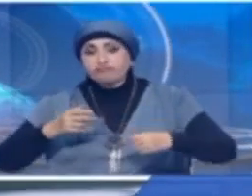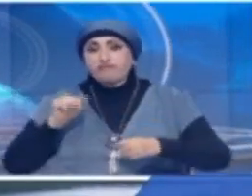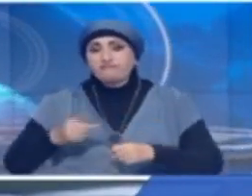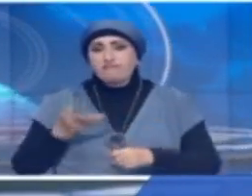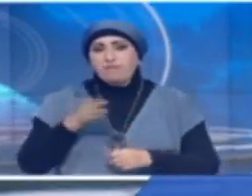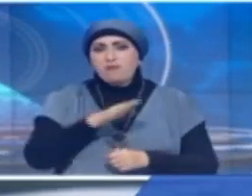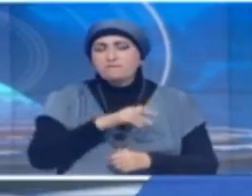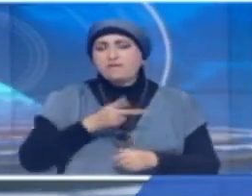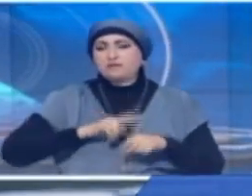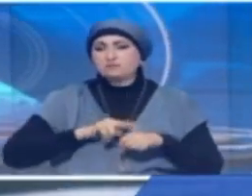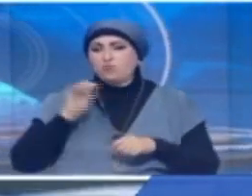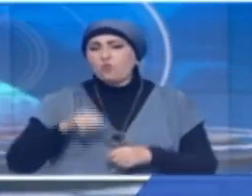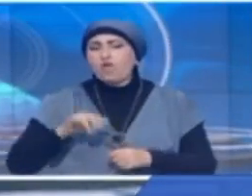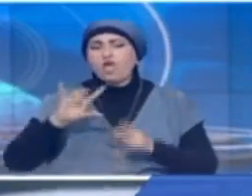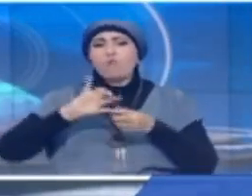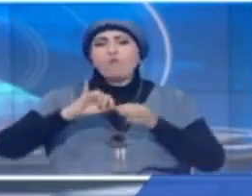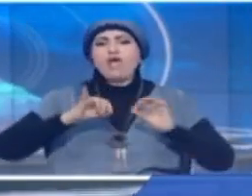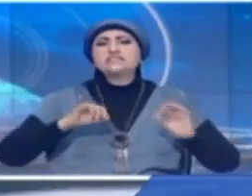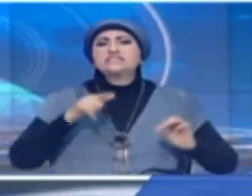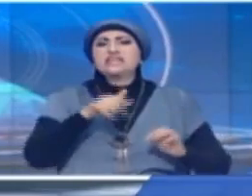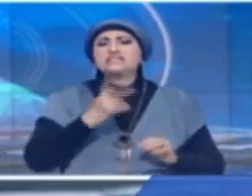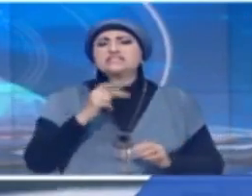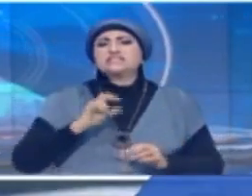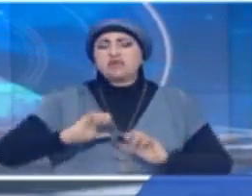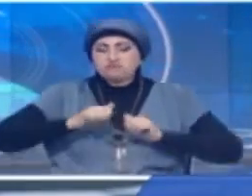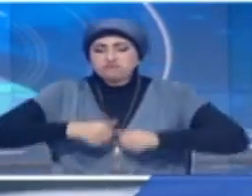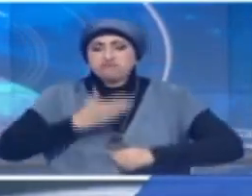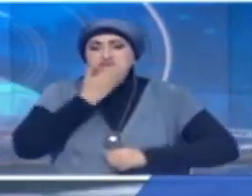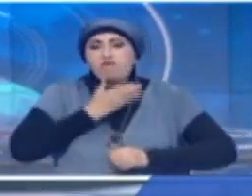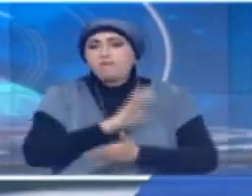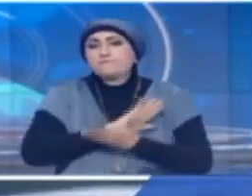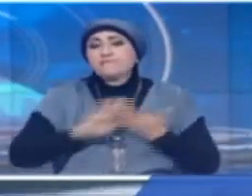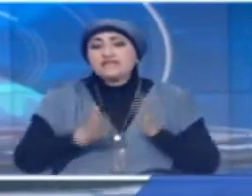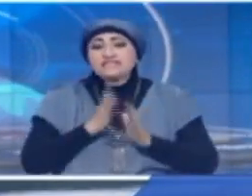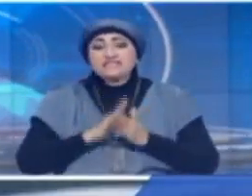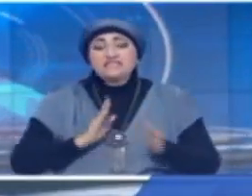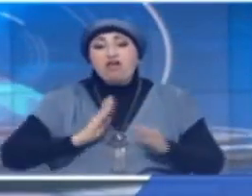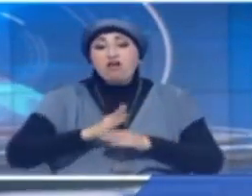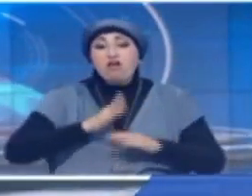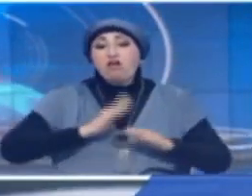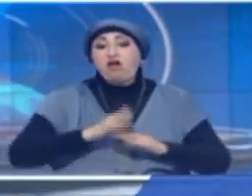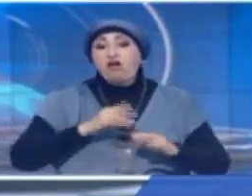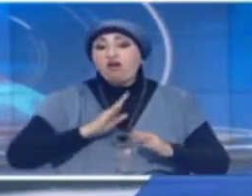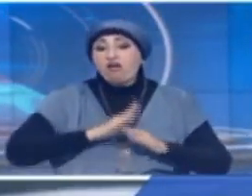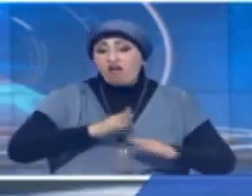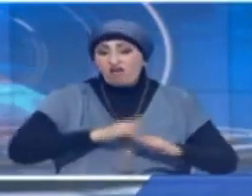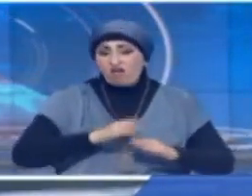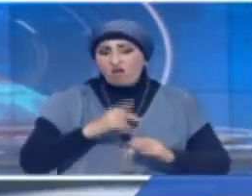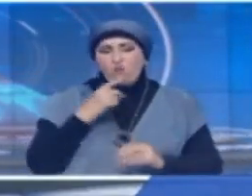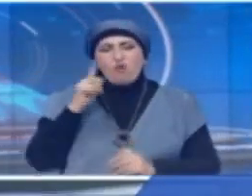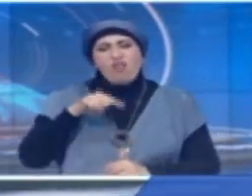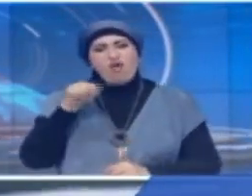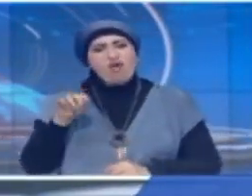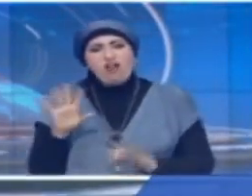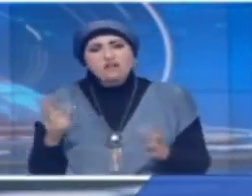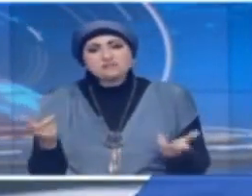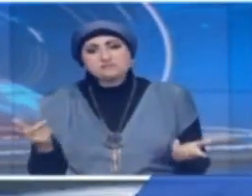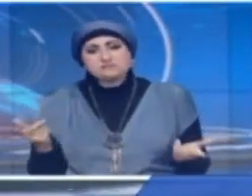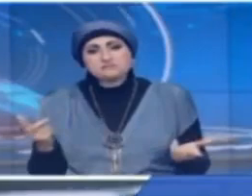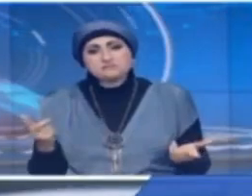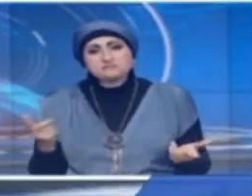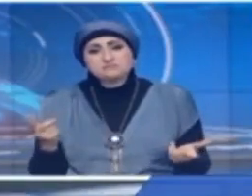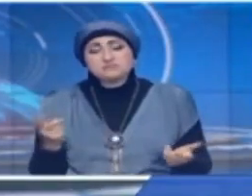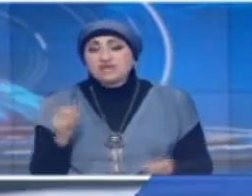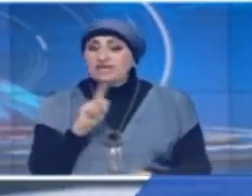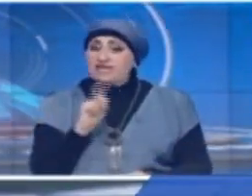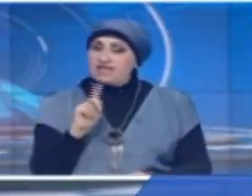أخوانة مؤسسات الدولة بعناصر وقيادات الإخوان، جرائم أم مجرد أخطاء؟ لا طبعا